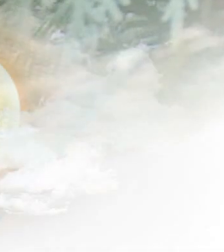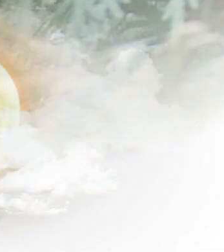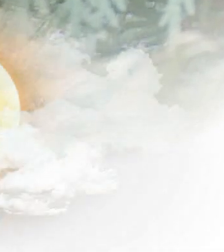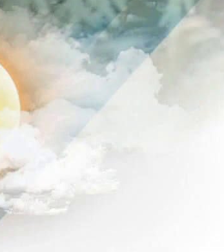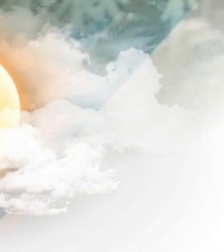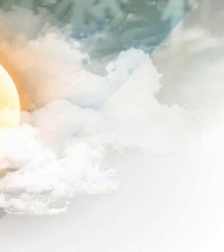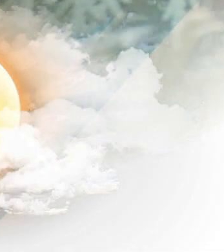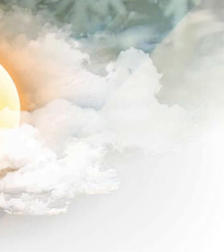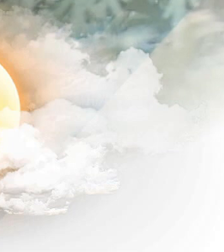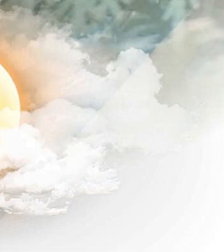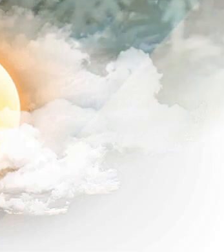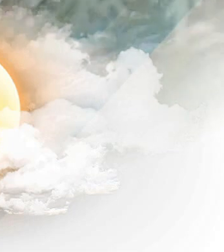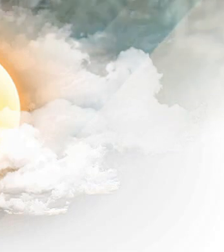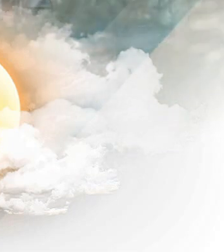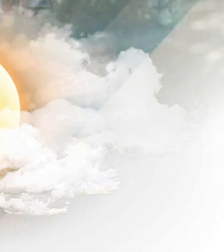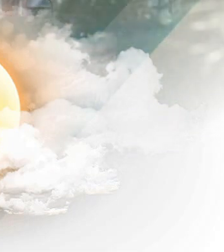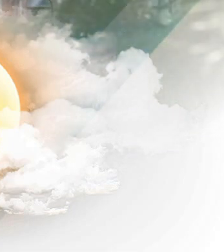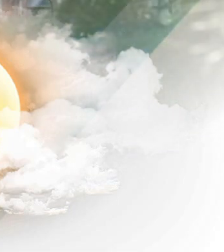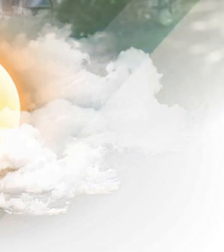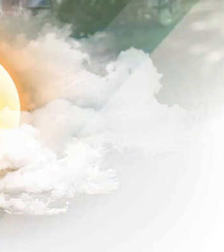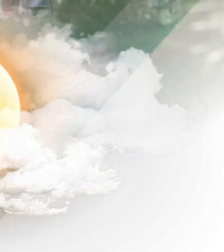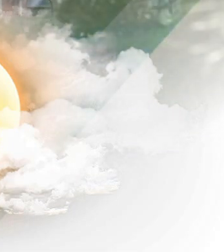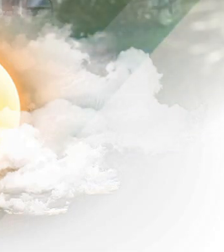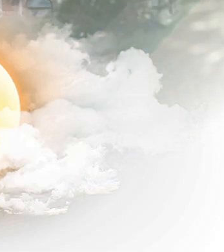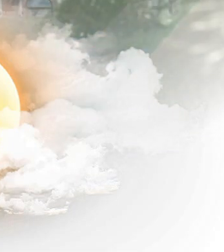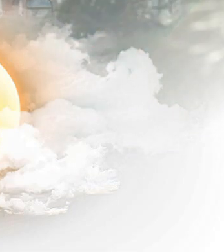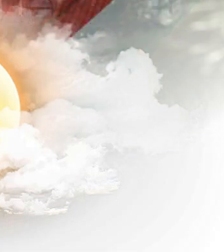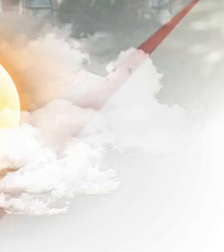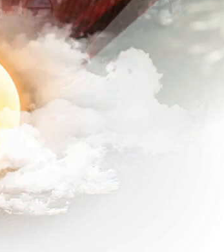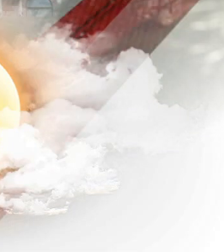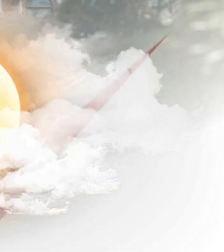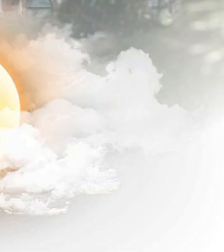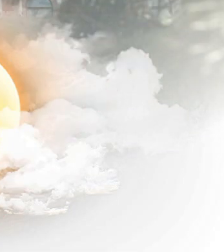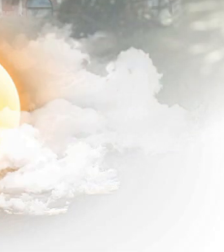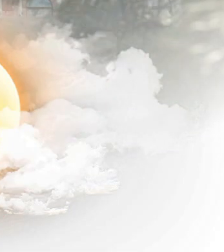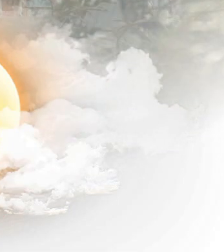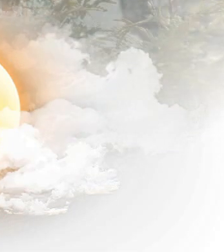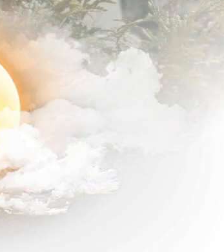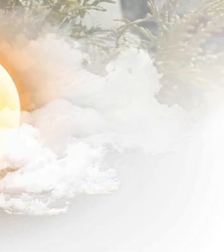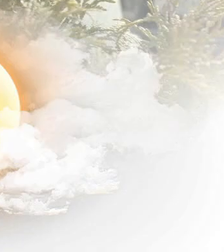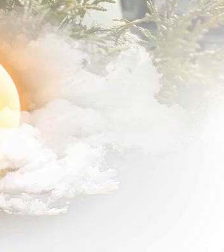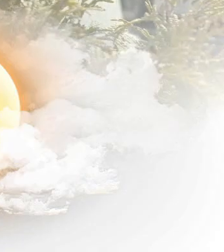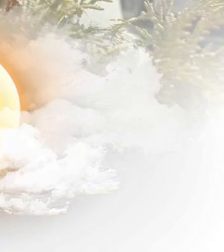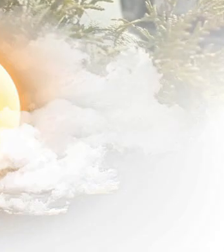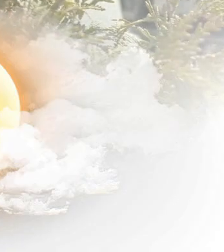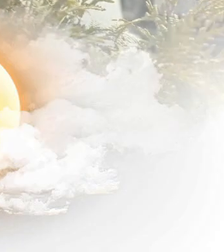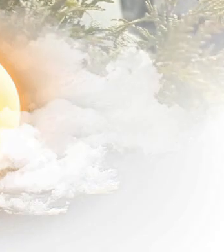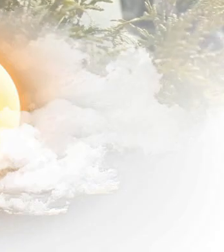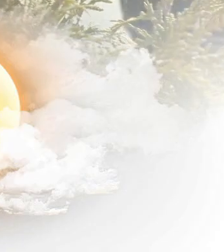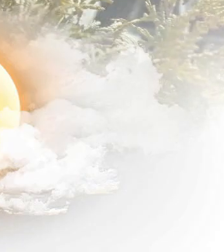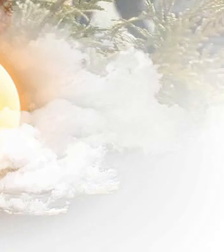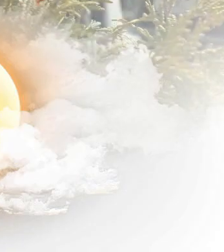У районных центрах 31 мая надвор'е будзе наступным. У Вялікай Бераставіцы, Лідзе